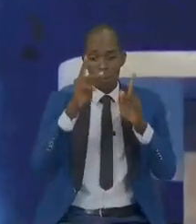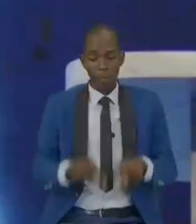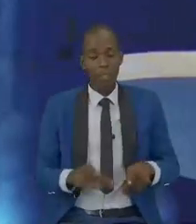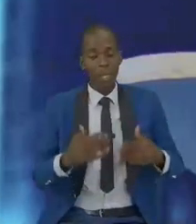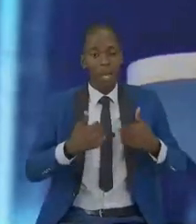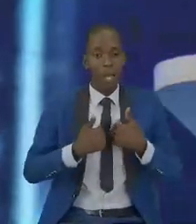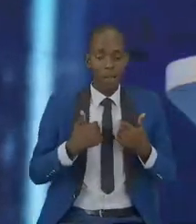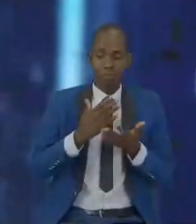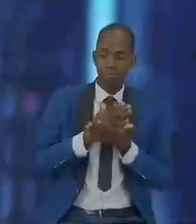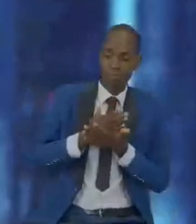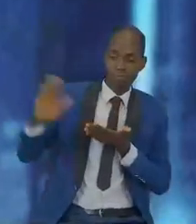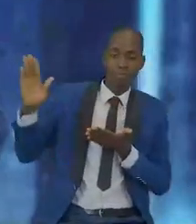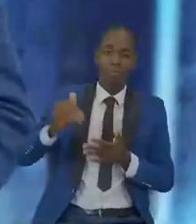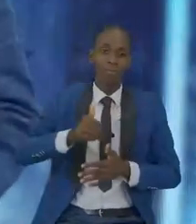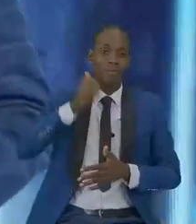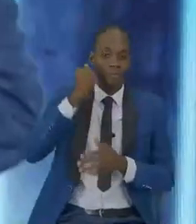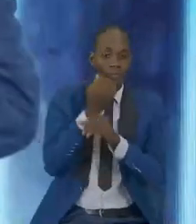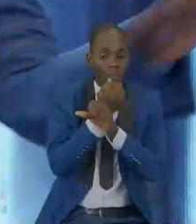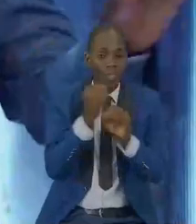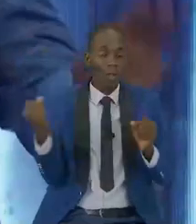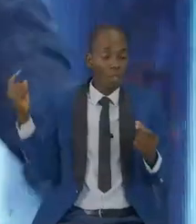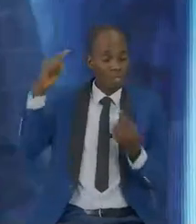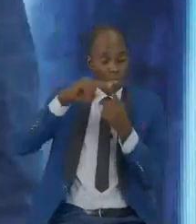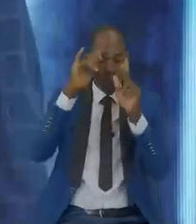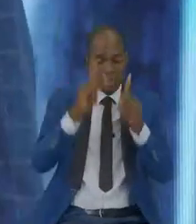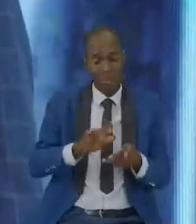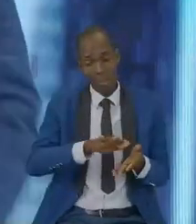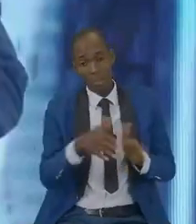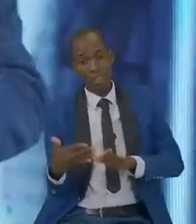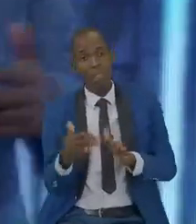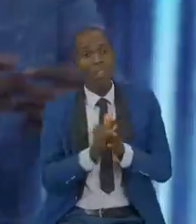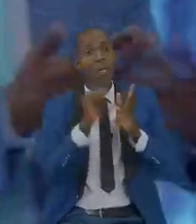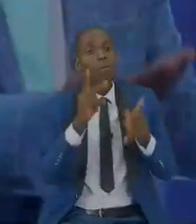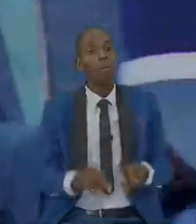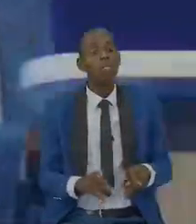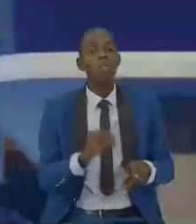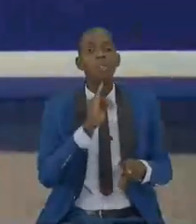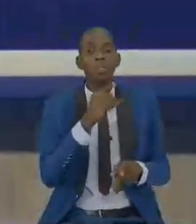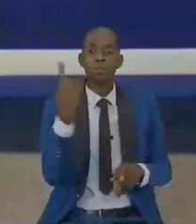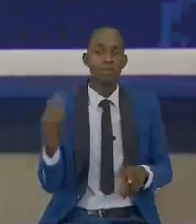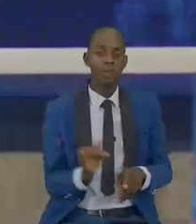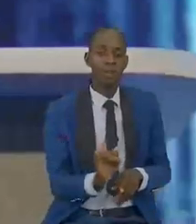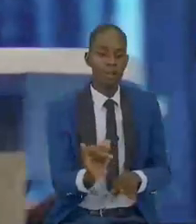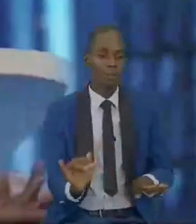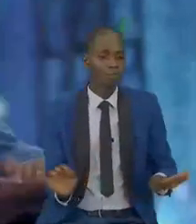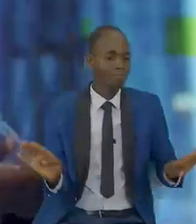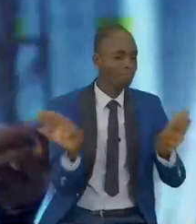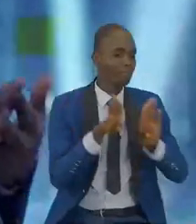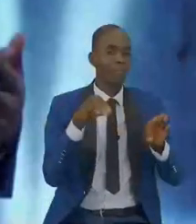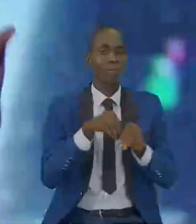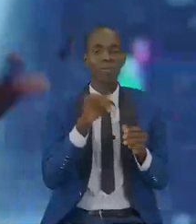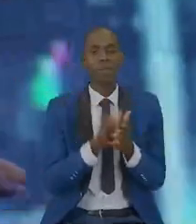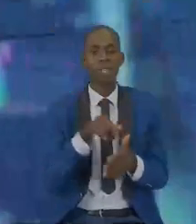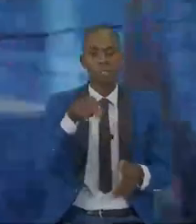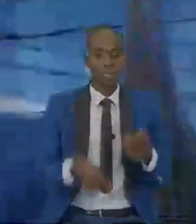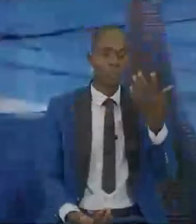verdict final, l'homme meurt, il a rejeté le salut jusqu'à sa mort, c'est scellé